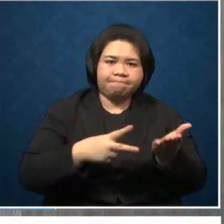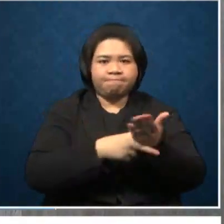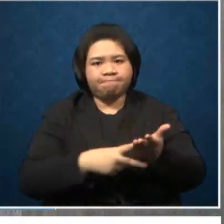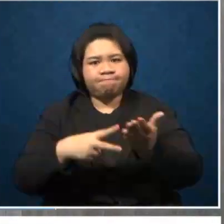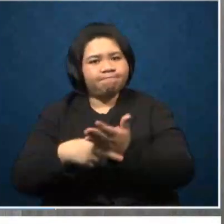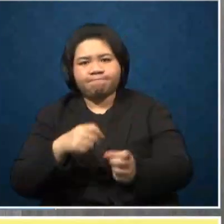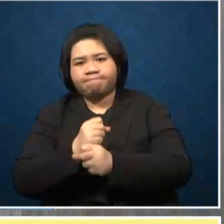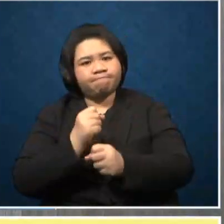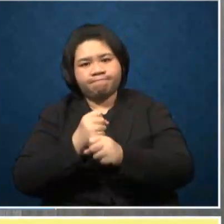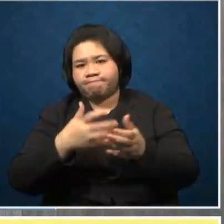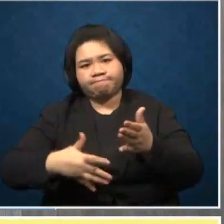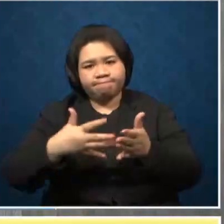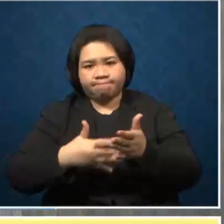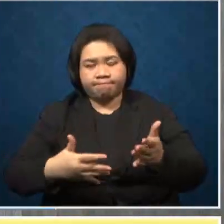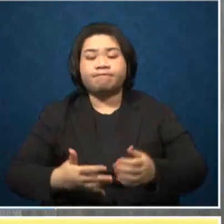มีประสิทธิภาพ